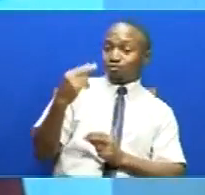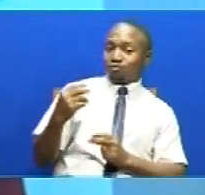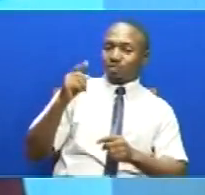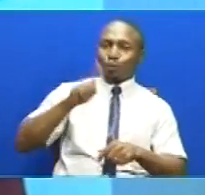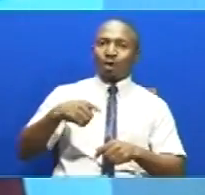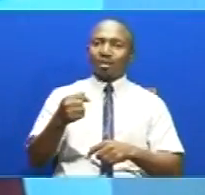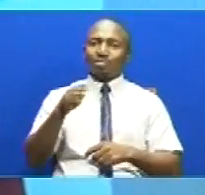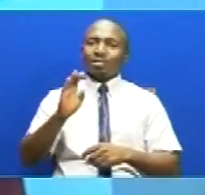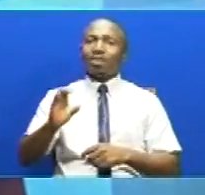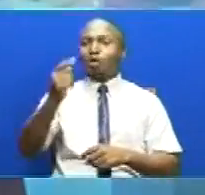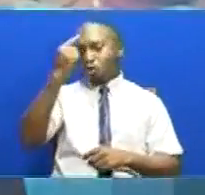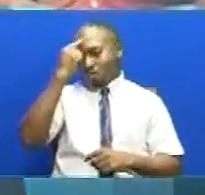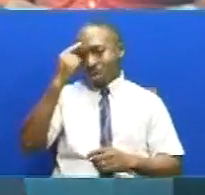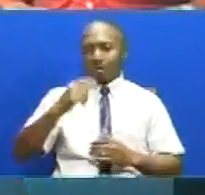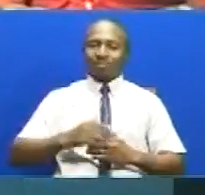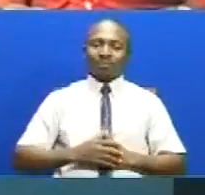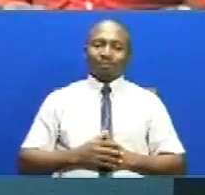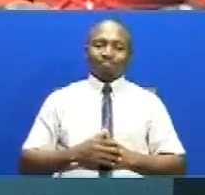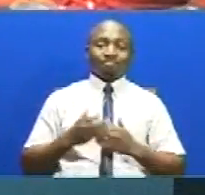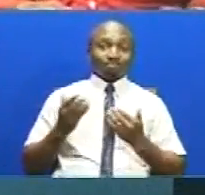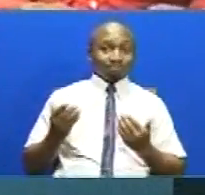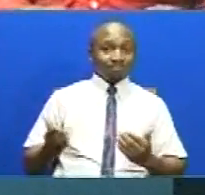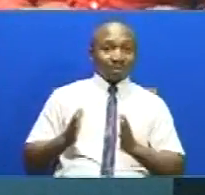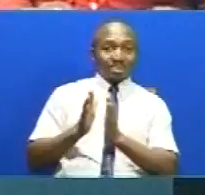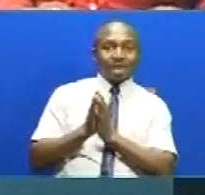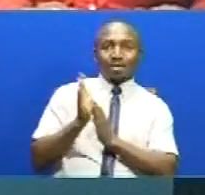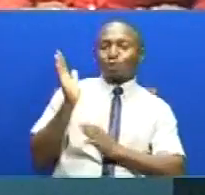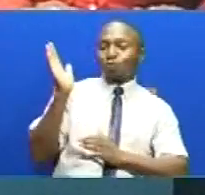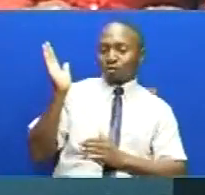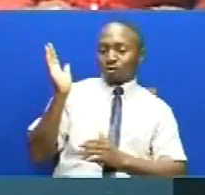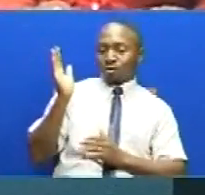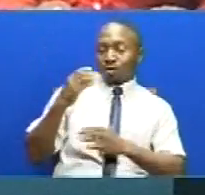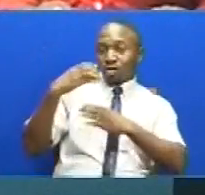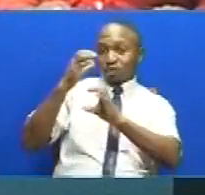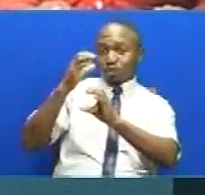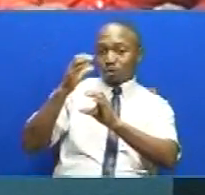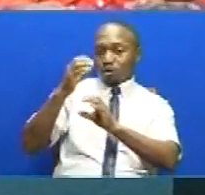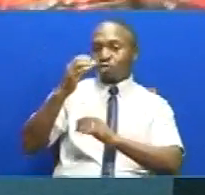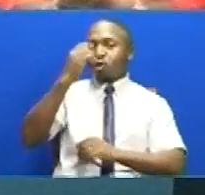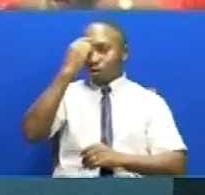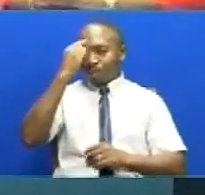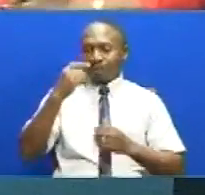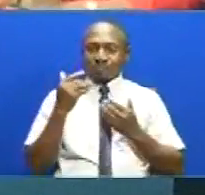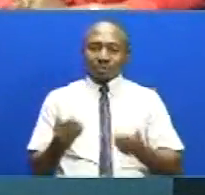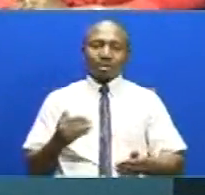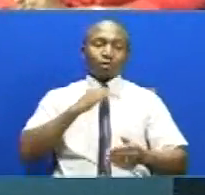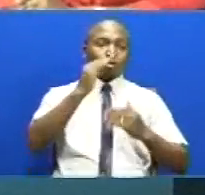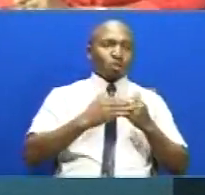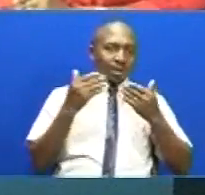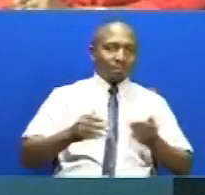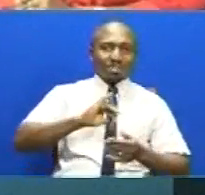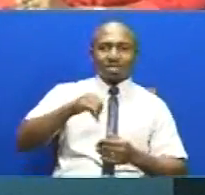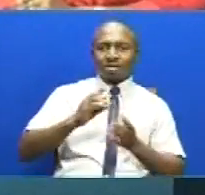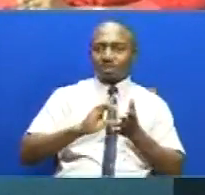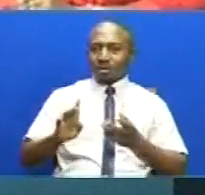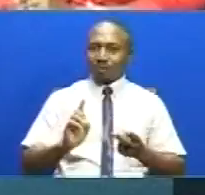TBC Dodoma. Asante wenzetu huko studio za Dodoma. Na sasa turudi hapa jijini Dar